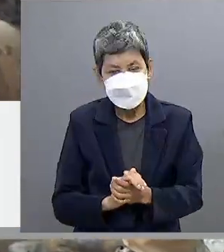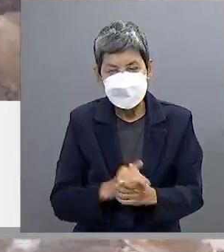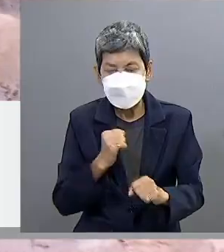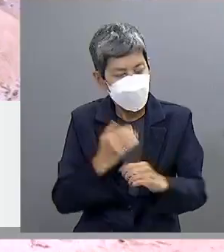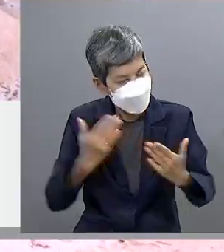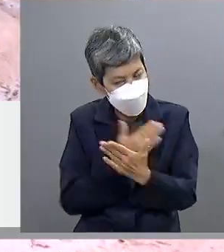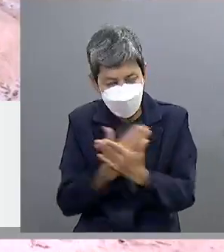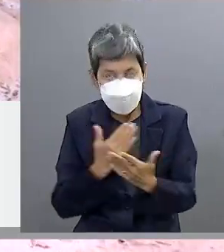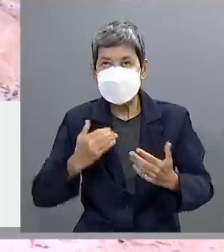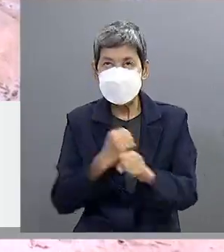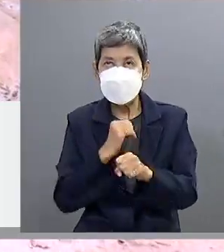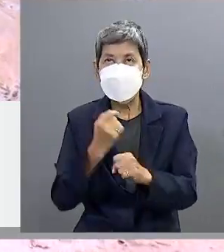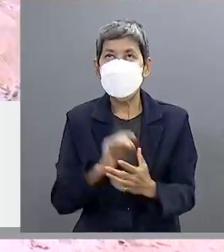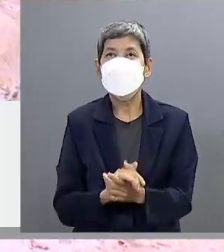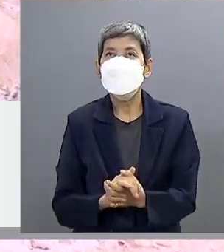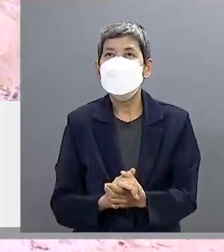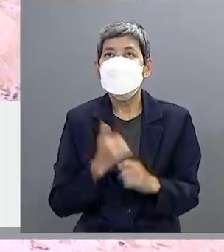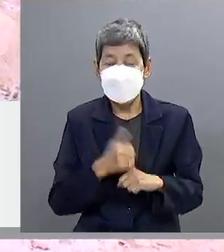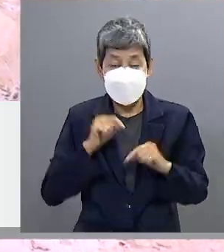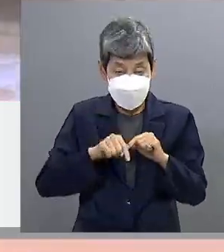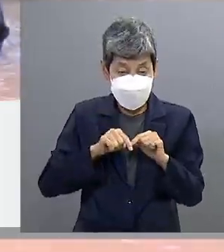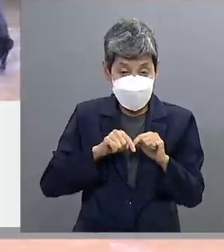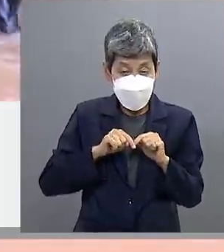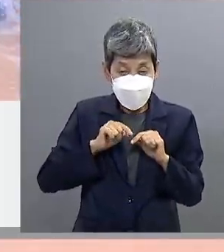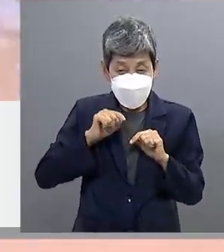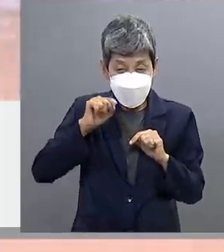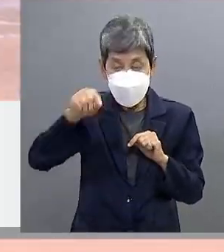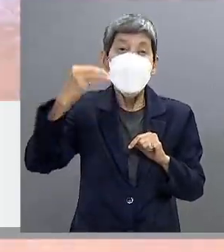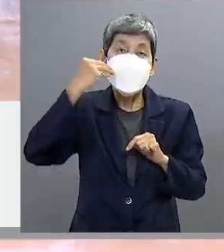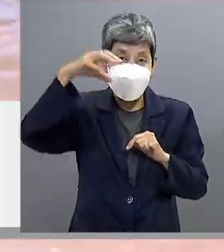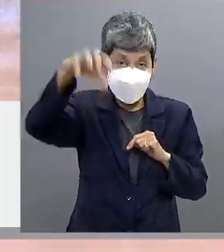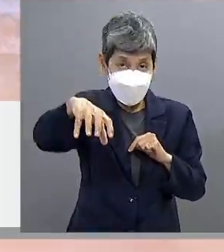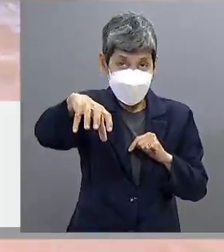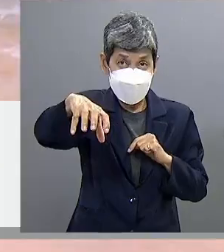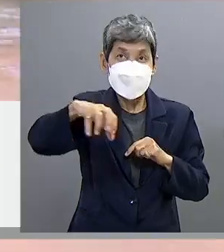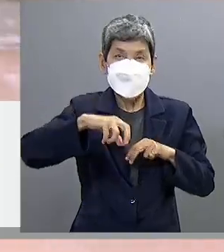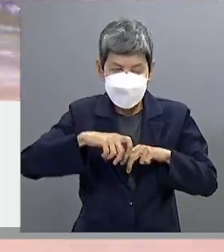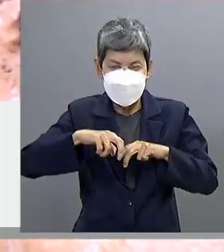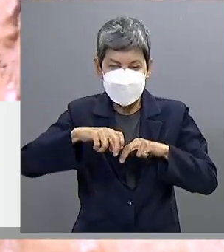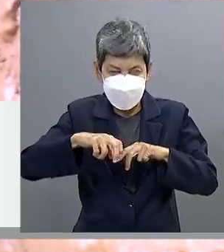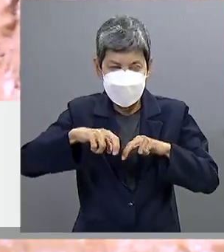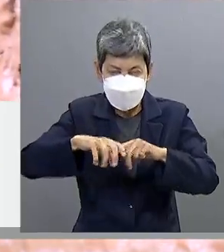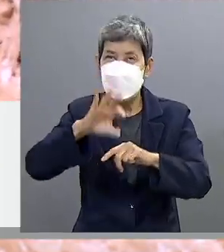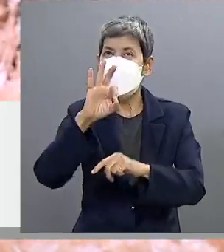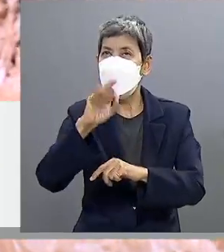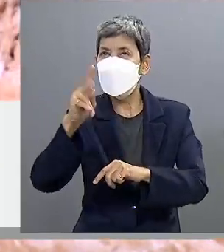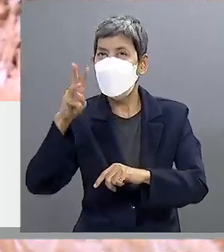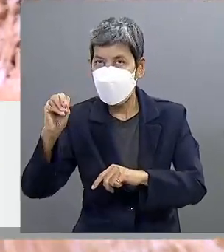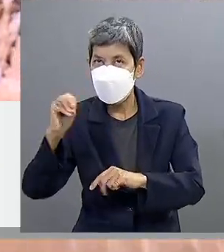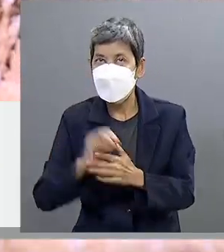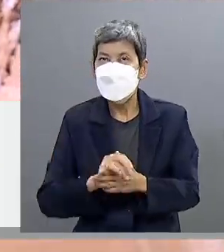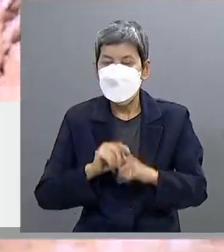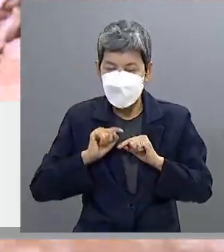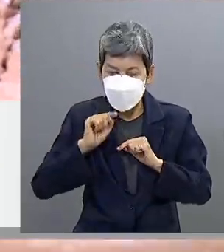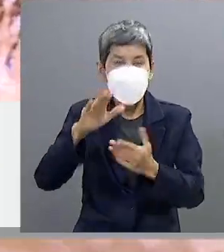างจากจุดนี้คือหมู่บ้านสารวะต้องเดินเท้าต่อราว19กิโลเมตรปลายทางที่โรงเรียนตำ